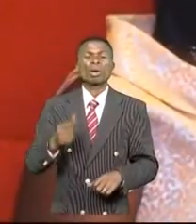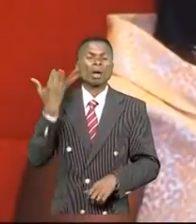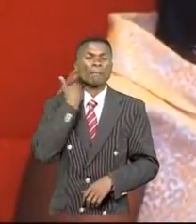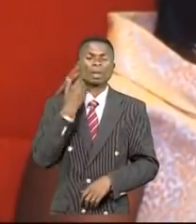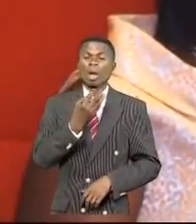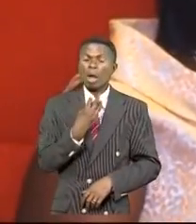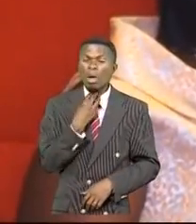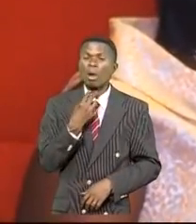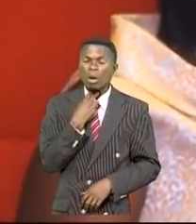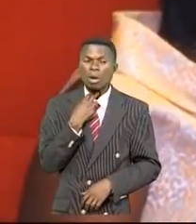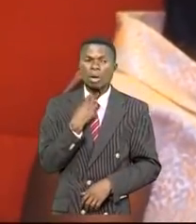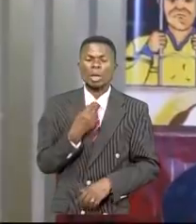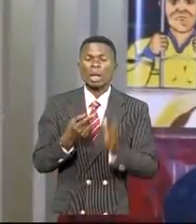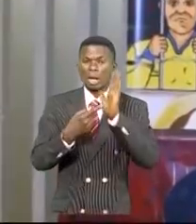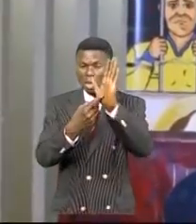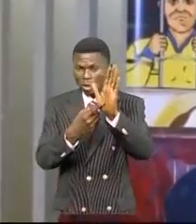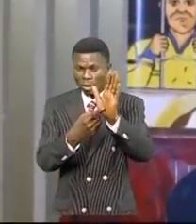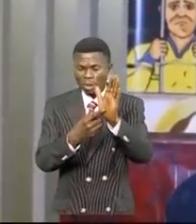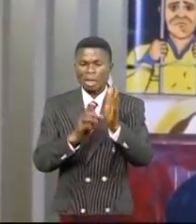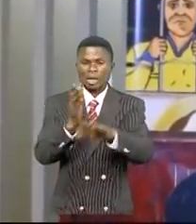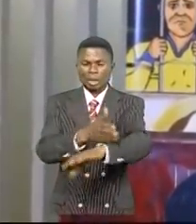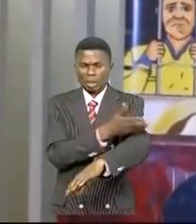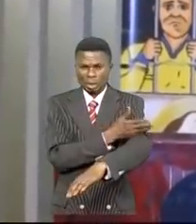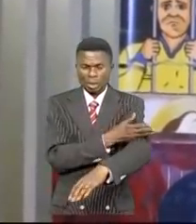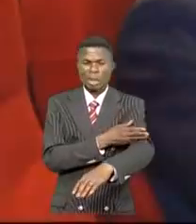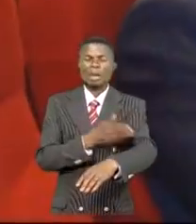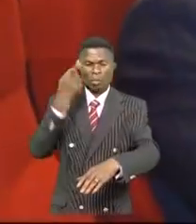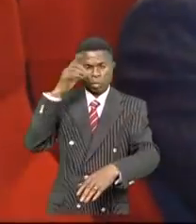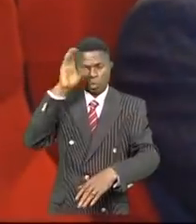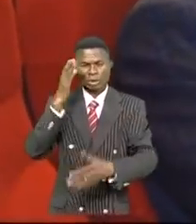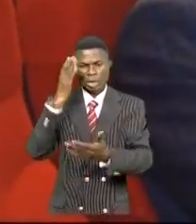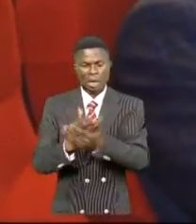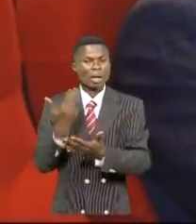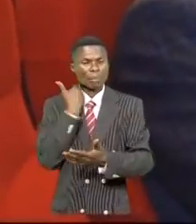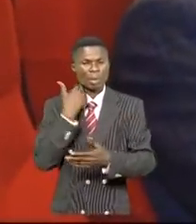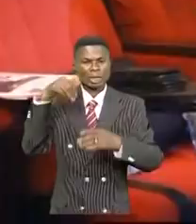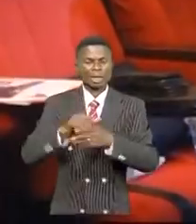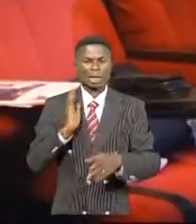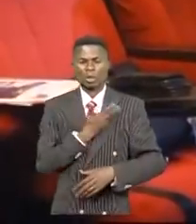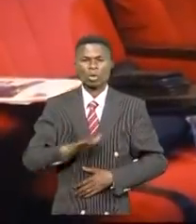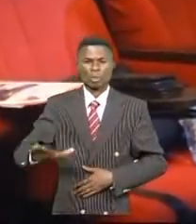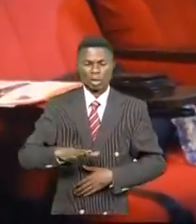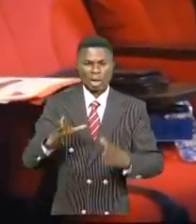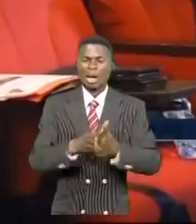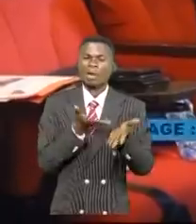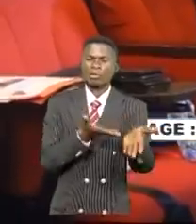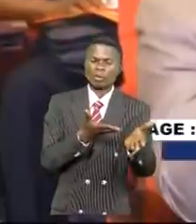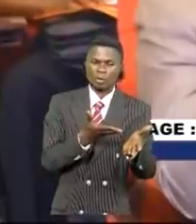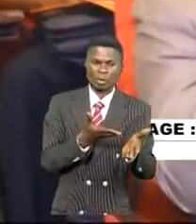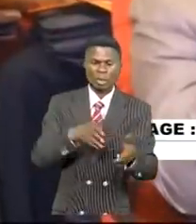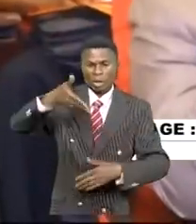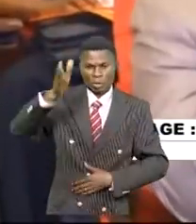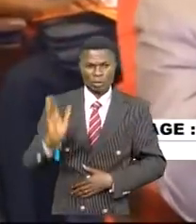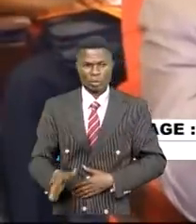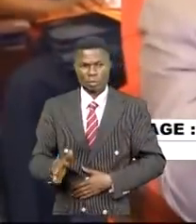tuberculose, ces tableaux expriment des progrès dans la lutte contre la tuberculose en RDC avec l'aide de GeneXpert,